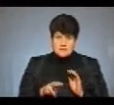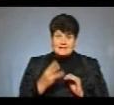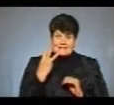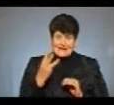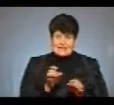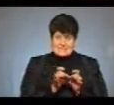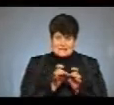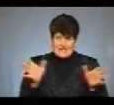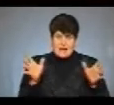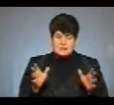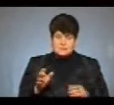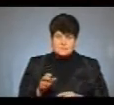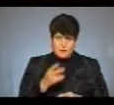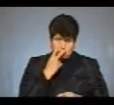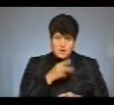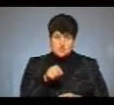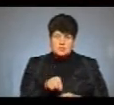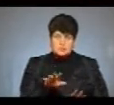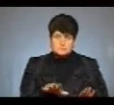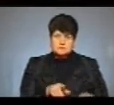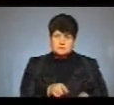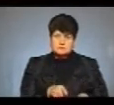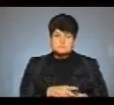от локація.